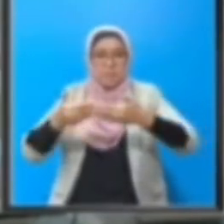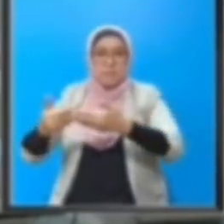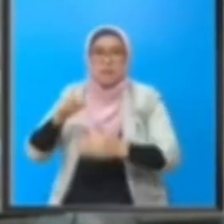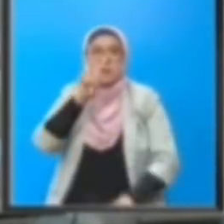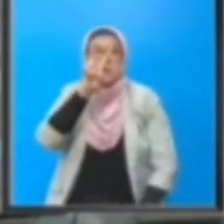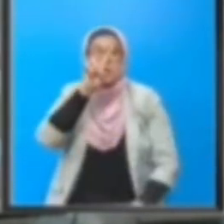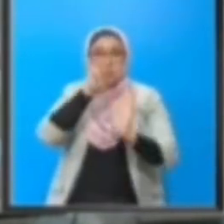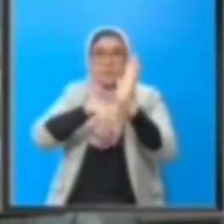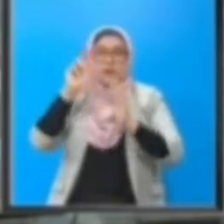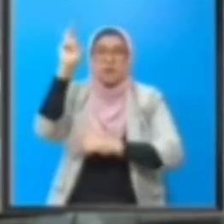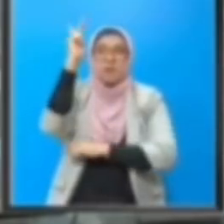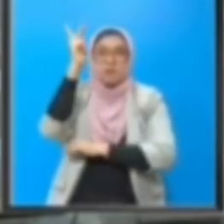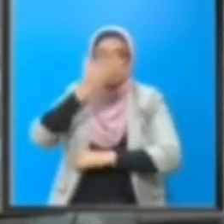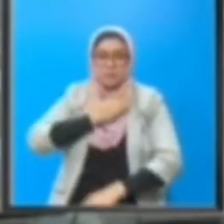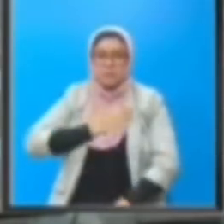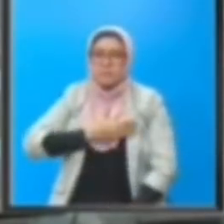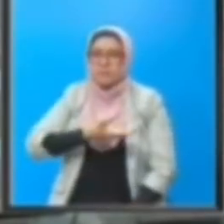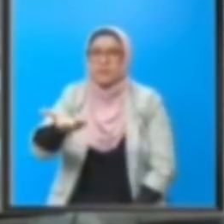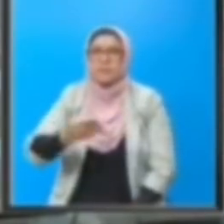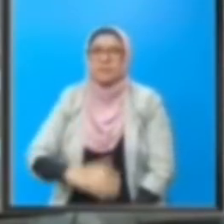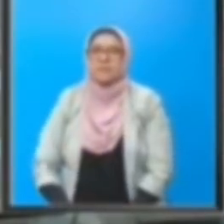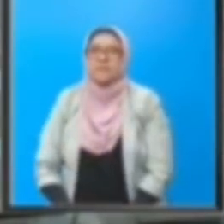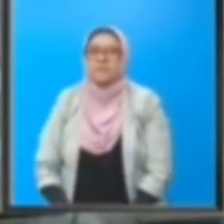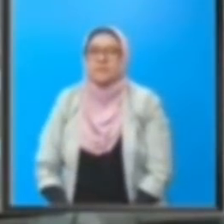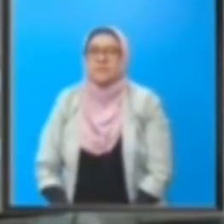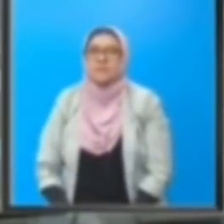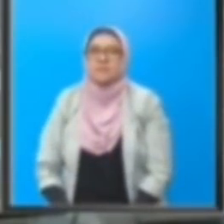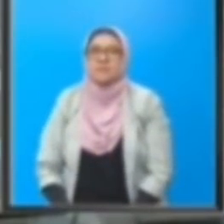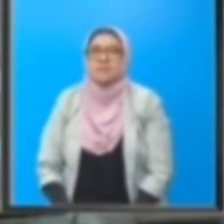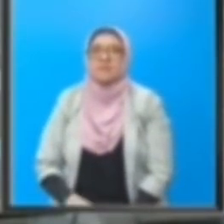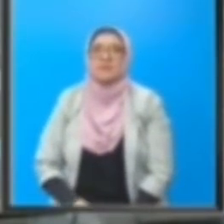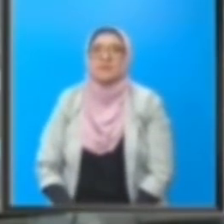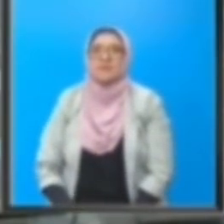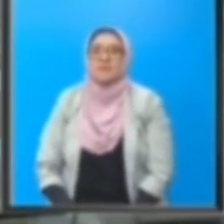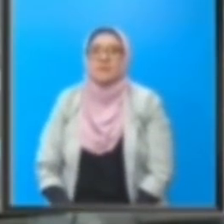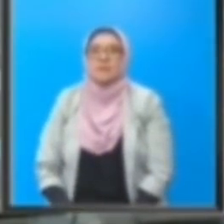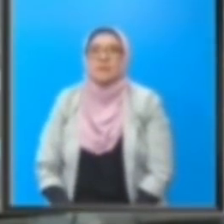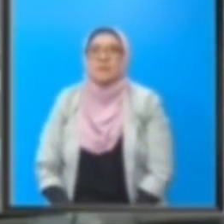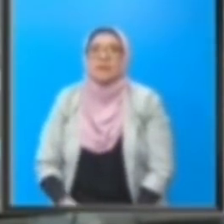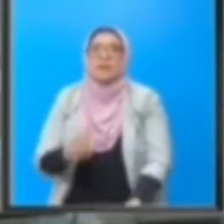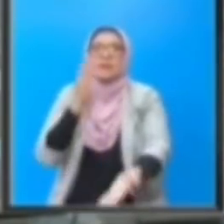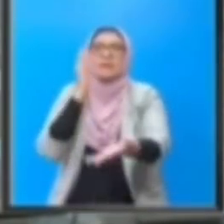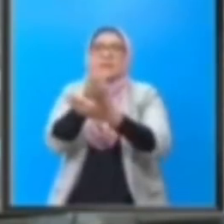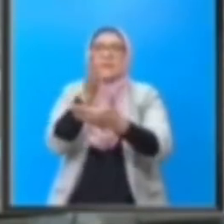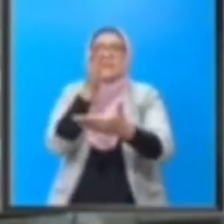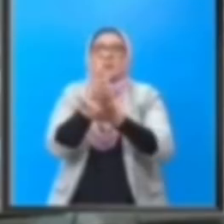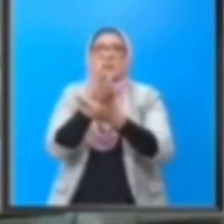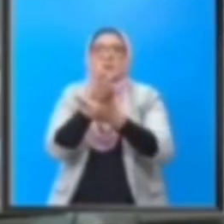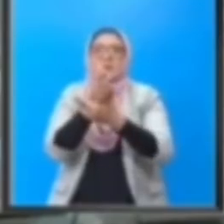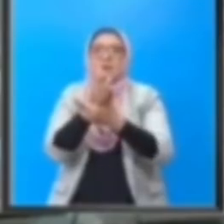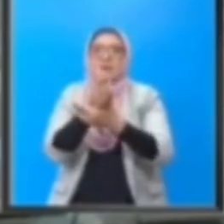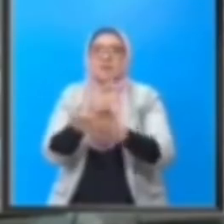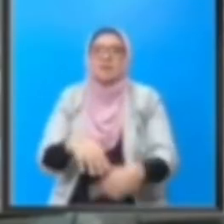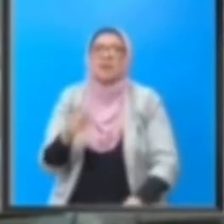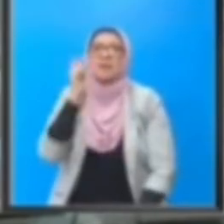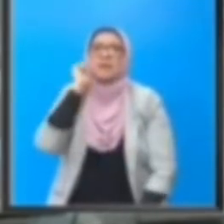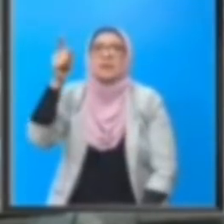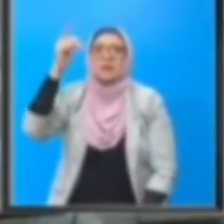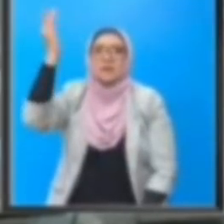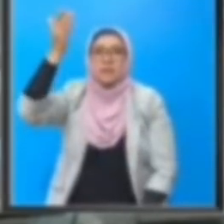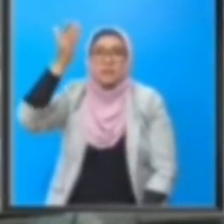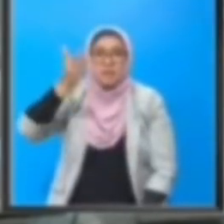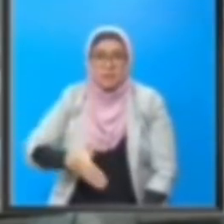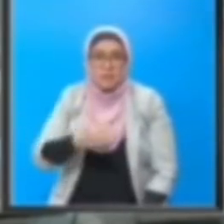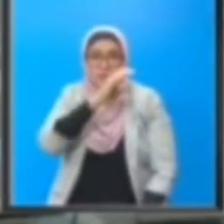ada 2 minit saja. Kepung, silakan. Tuan Speaker, tadi kalau Tuan Speaker minta sepang tarik balik, saya minta baling tarik